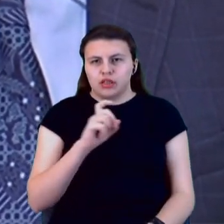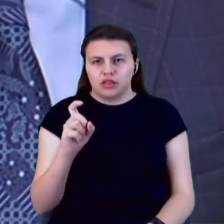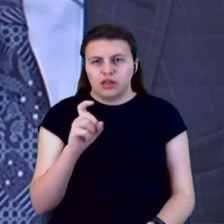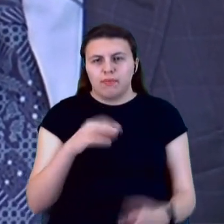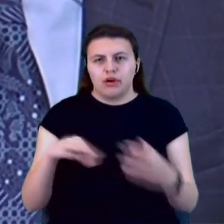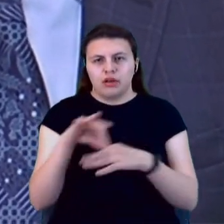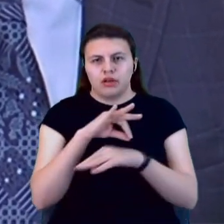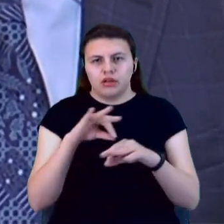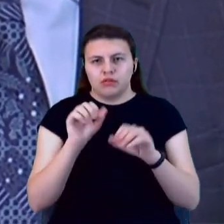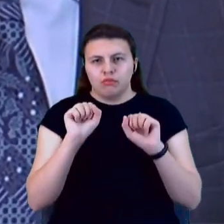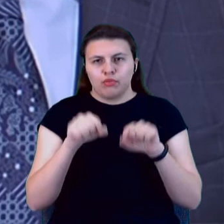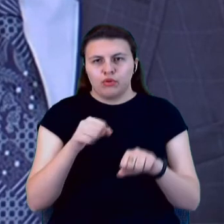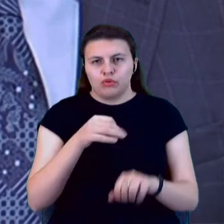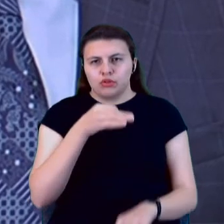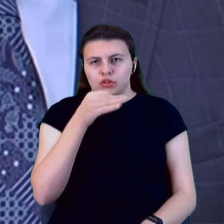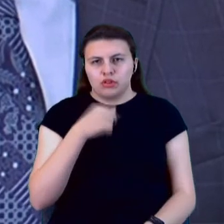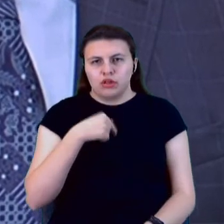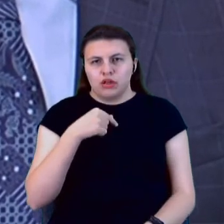упомянуть, я считаю, что это удачный пример,